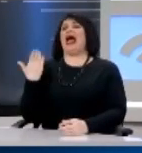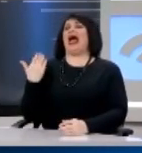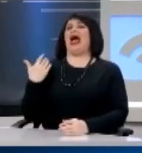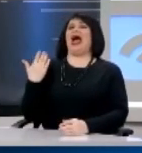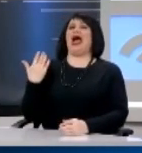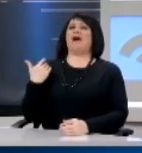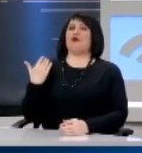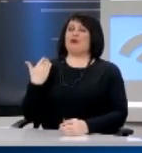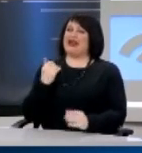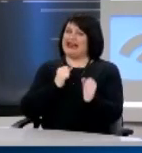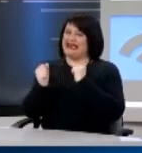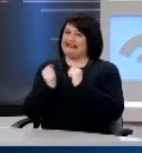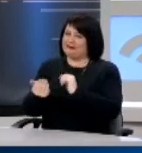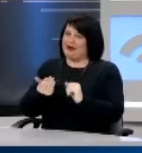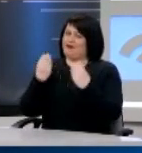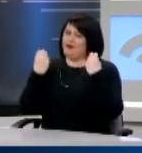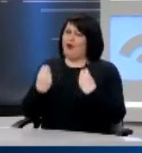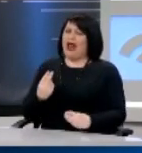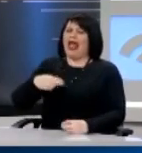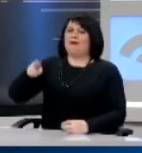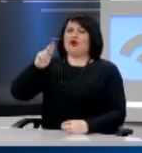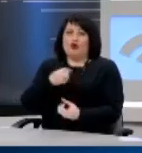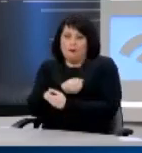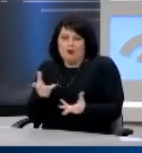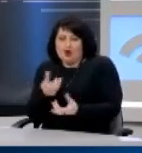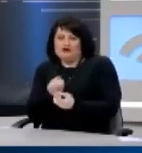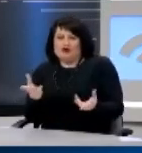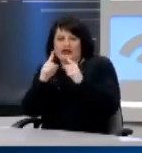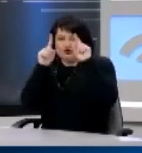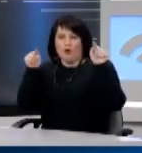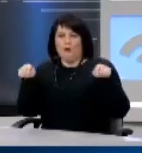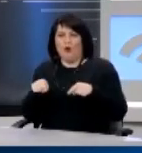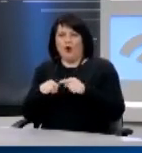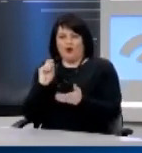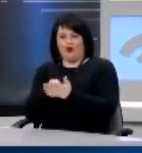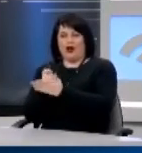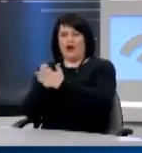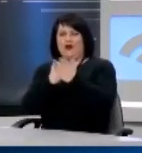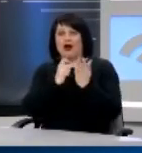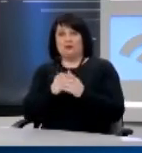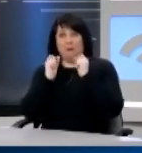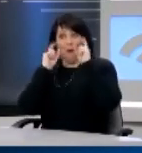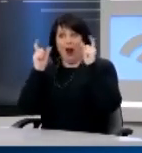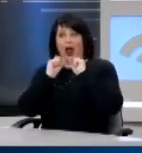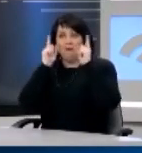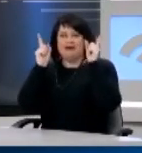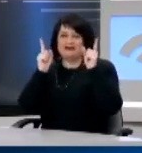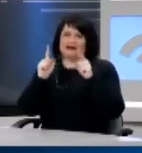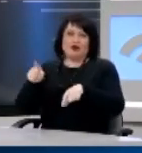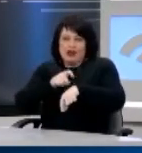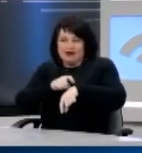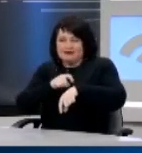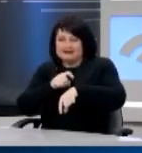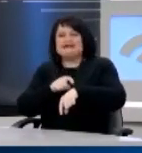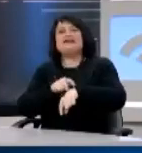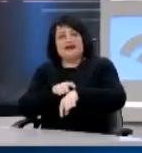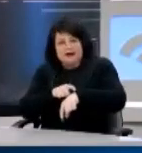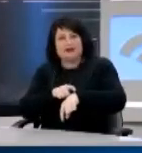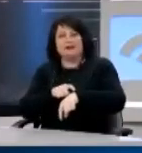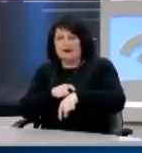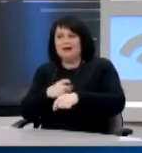ένα αξιοθαύμαστο επίπεδο ήδη σήμερα και αυτό σηματοδοτεί μια ελπίδα και μια προοπτική. Ένα